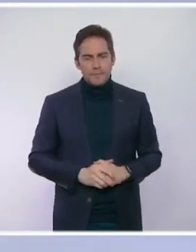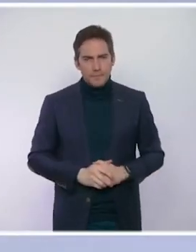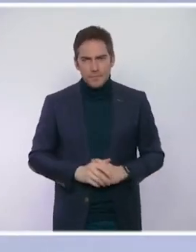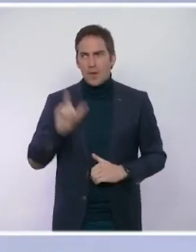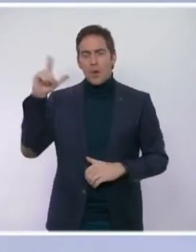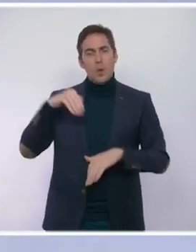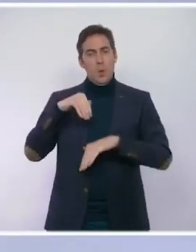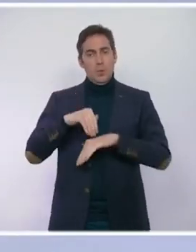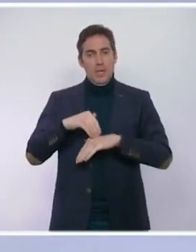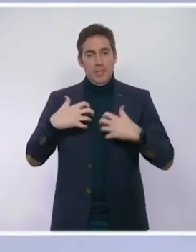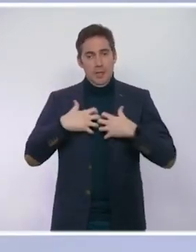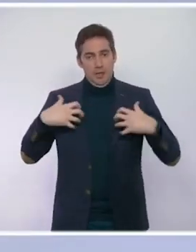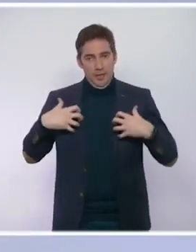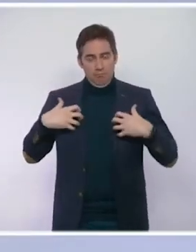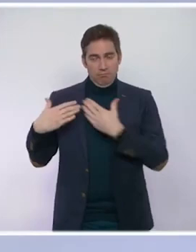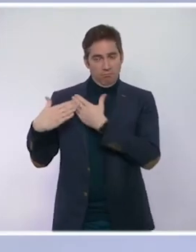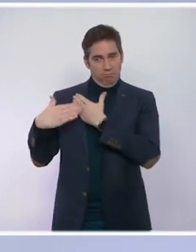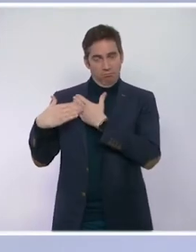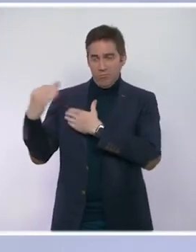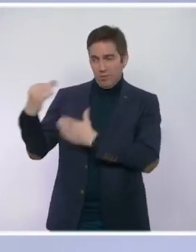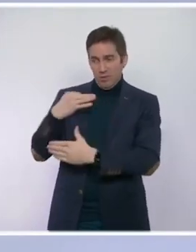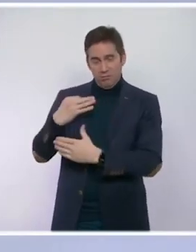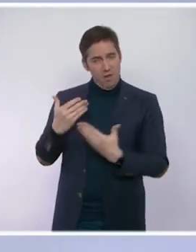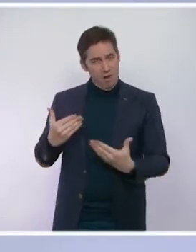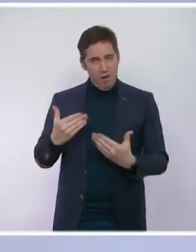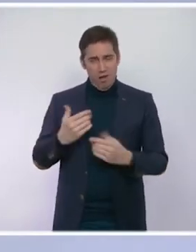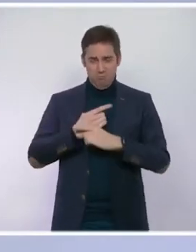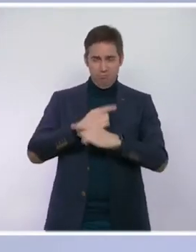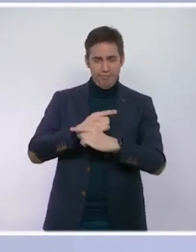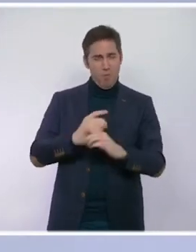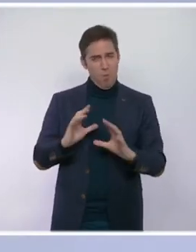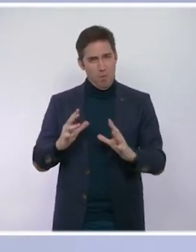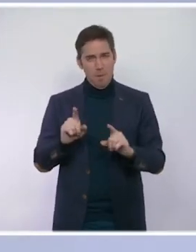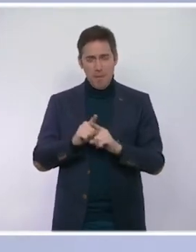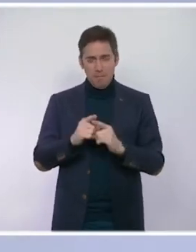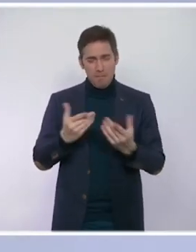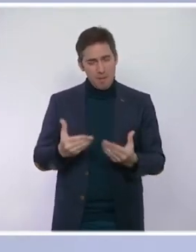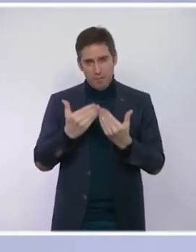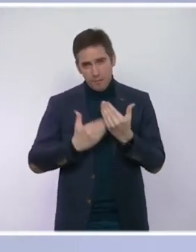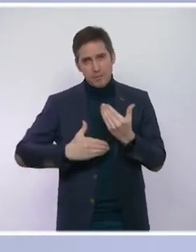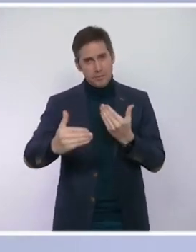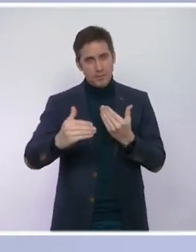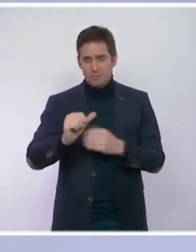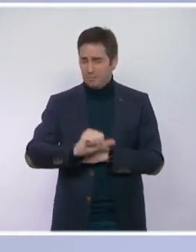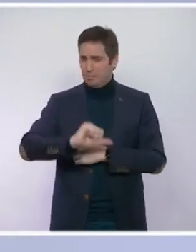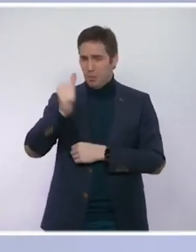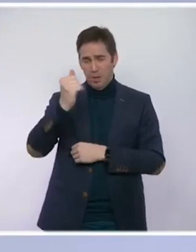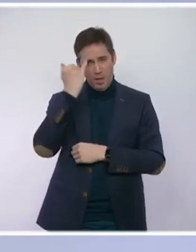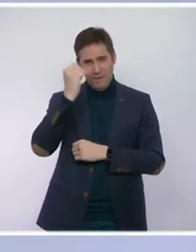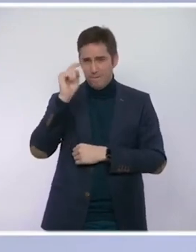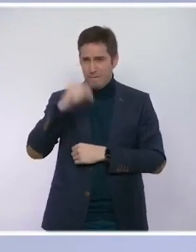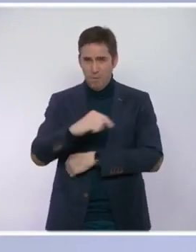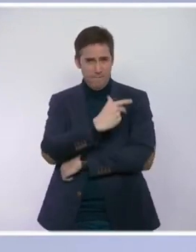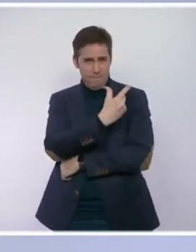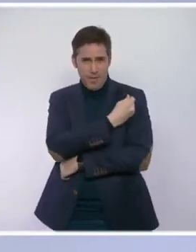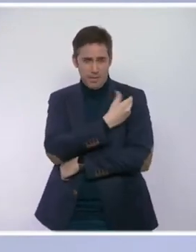scientifique nous le rappelle, l'arme la plus efficace pour contrer la vague actuelle comme pour prévenir les vagues futures est et demeure la vaccination.